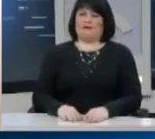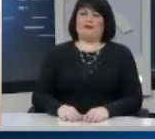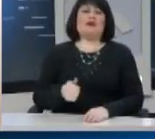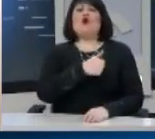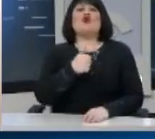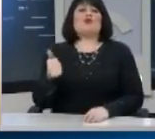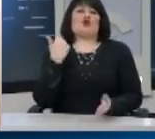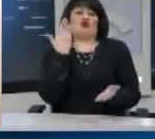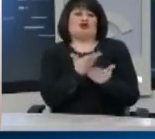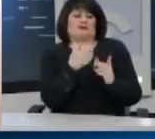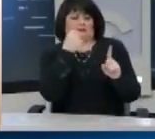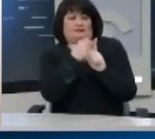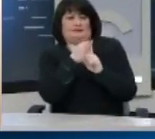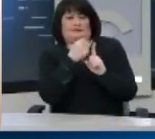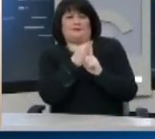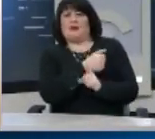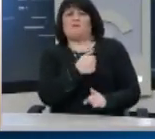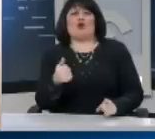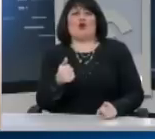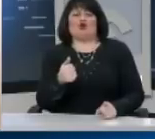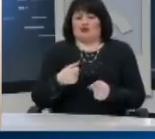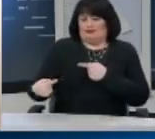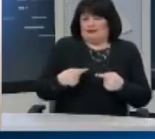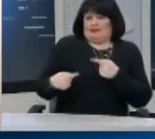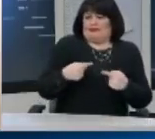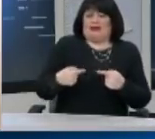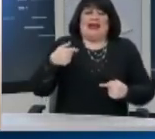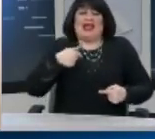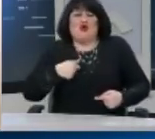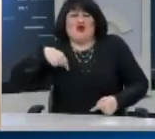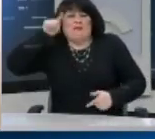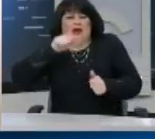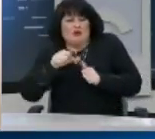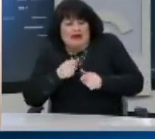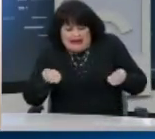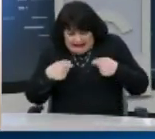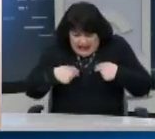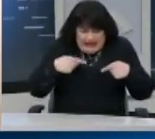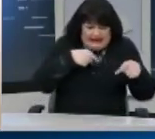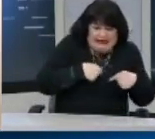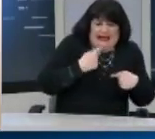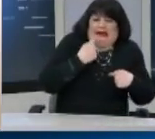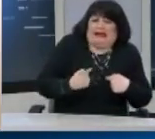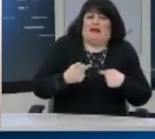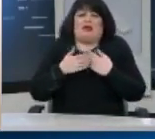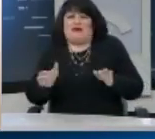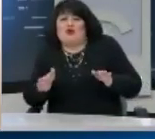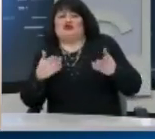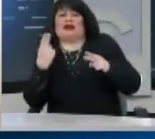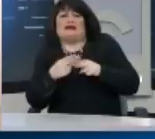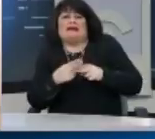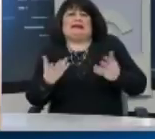μόνο διεκδίκηση και να σκια μαχού ποιος πήγε πώς ποια ημερομηνία για να πει τι δημοσίως